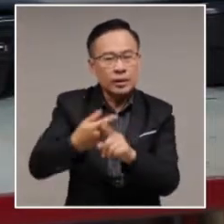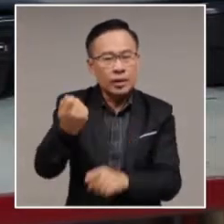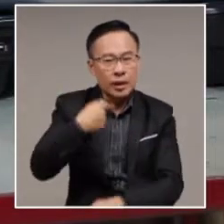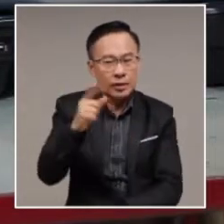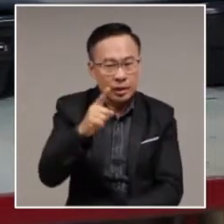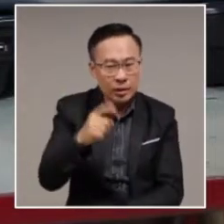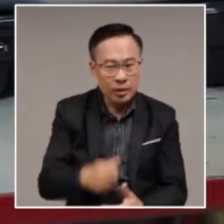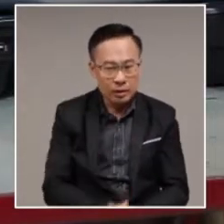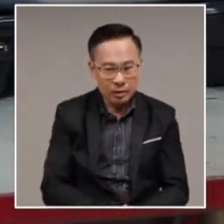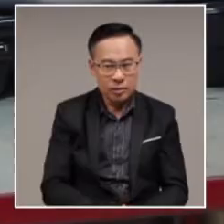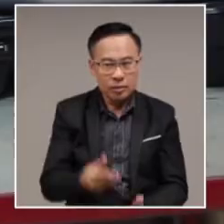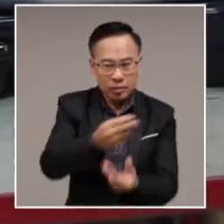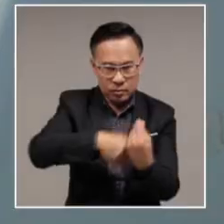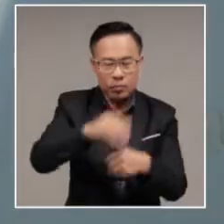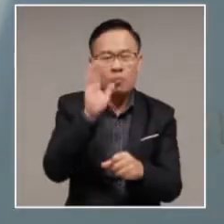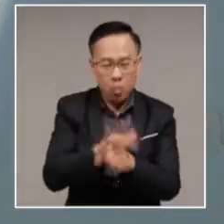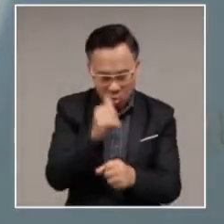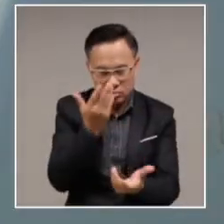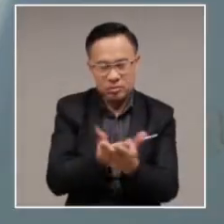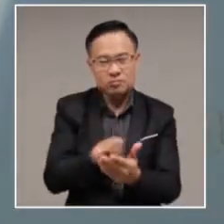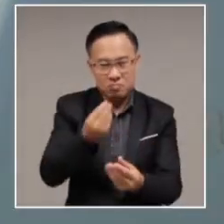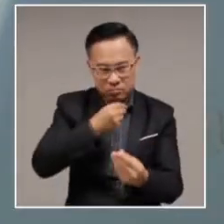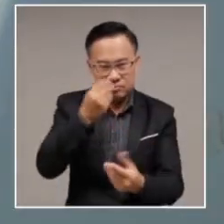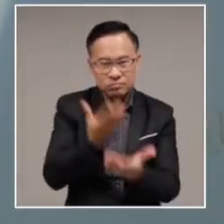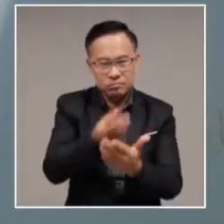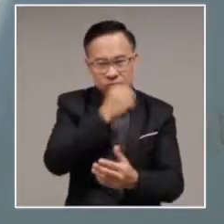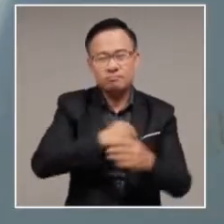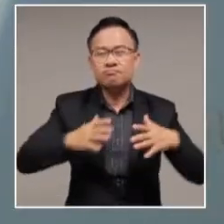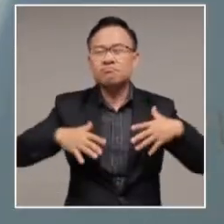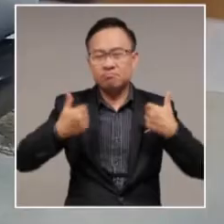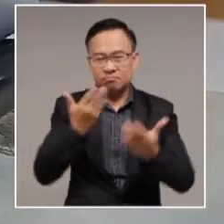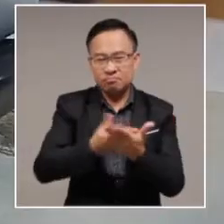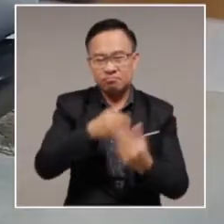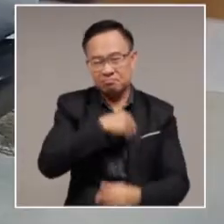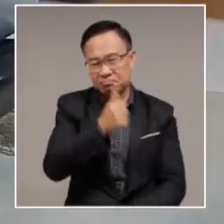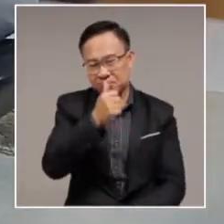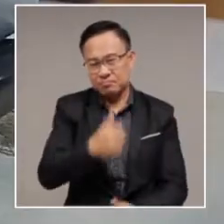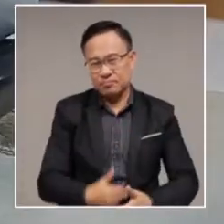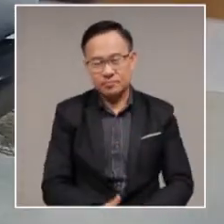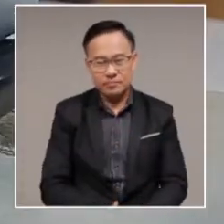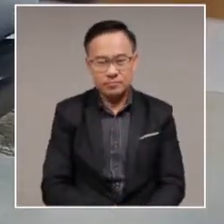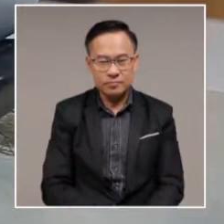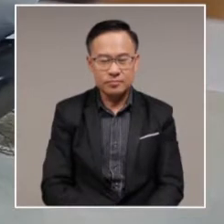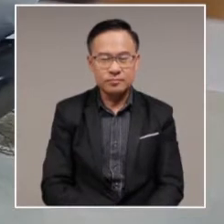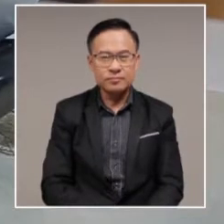อสมควรค่ะพอสมควรอยู่ได้ค่ะ อยู่ได้เลยอยู่บ้านสบายได้เลย ค่ะ